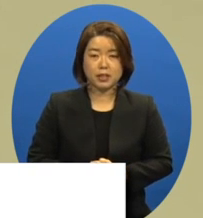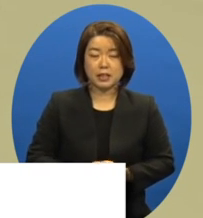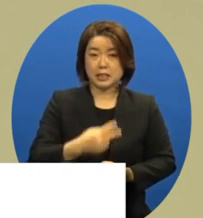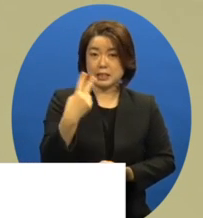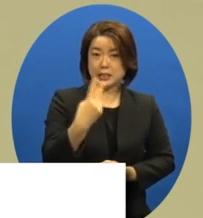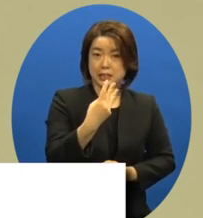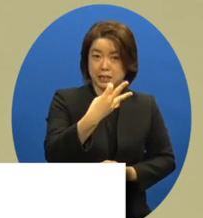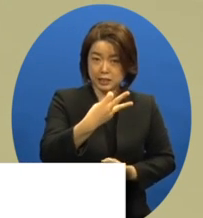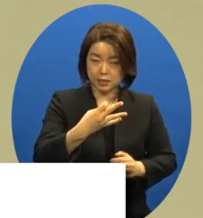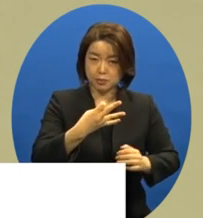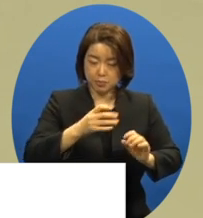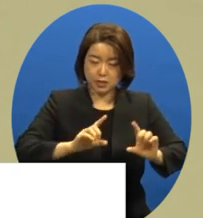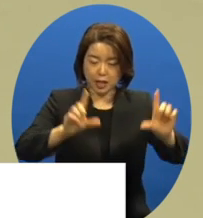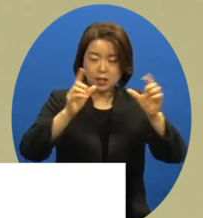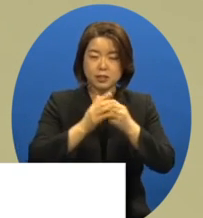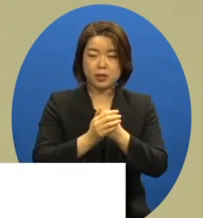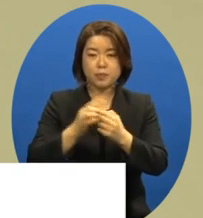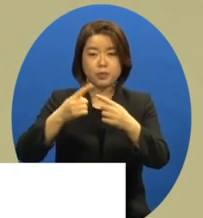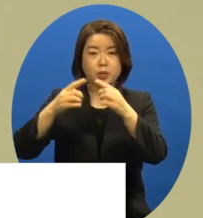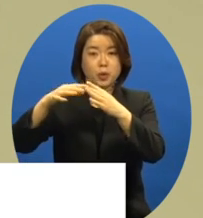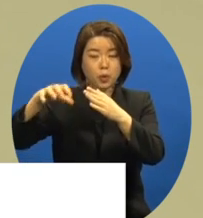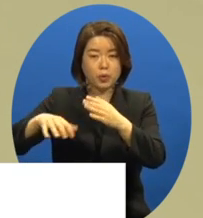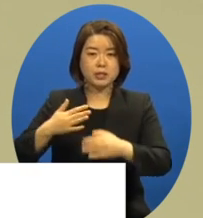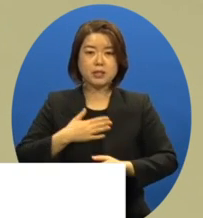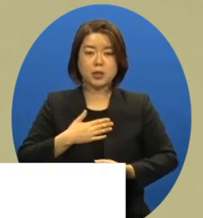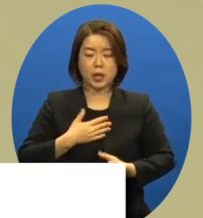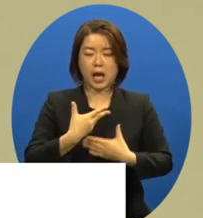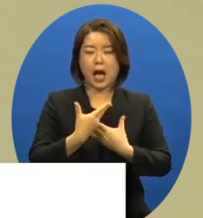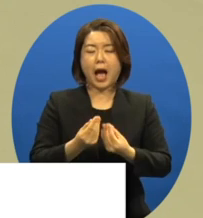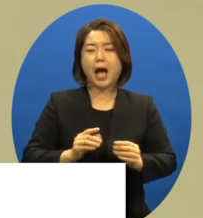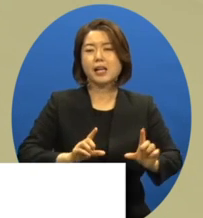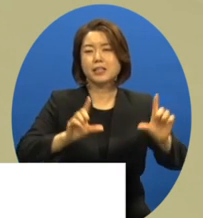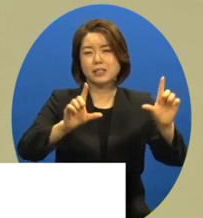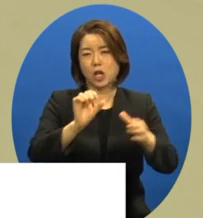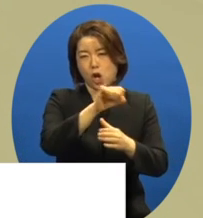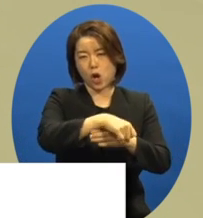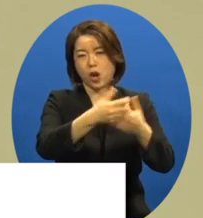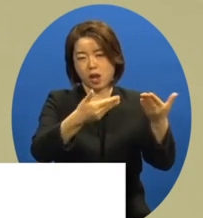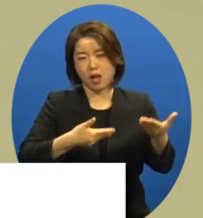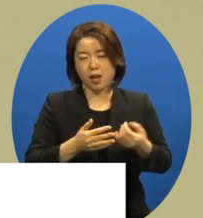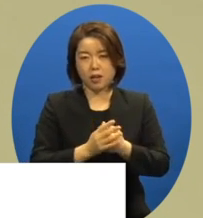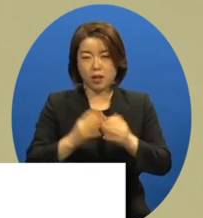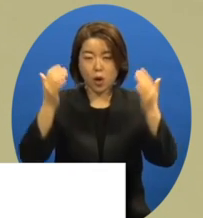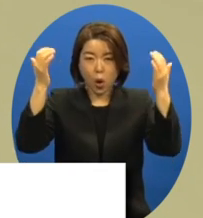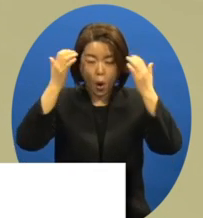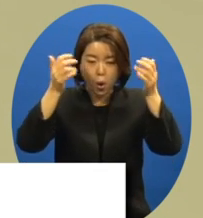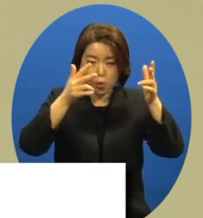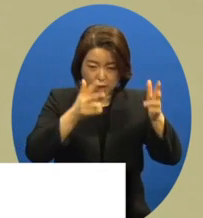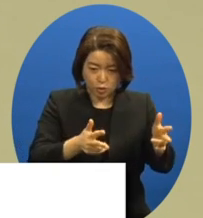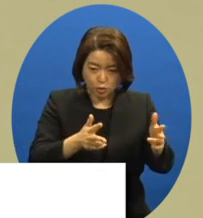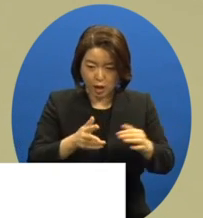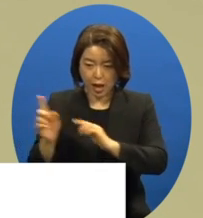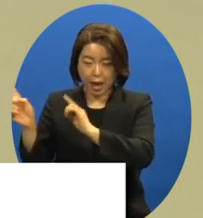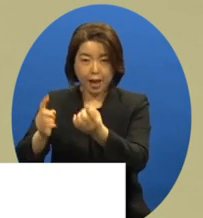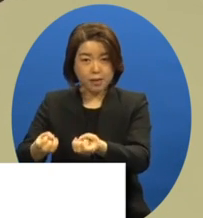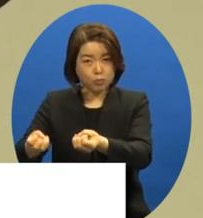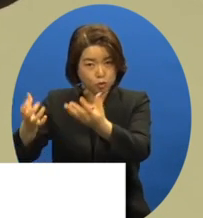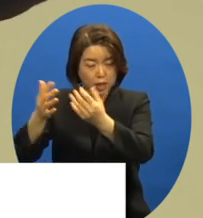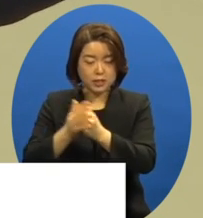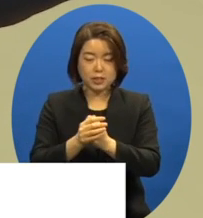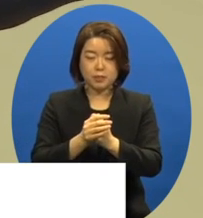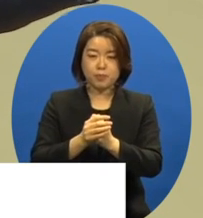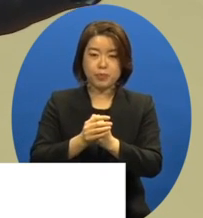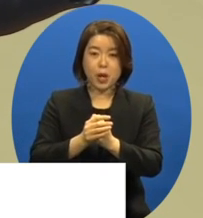2014년 교회에서 저에게 안식년을 허락해 주셔서 고난주간 부활주일을